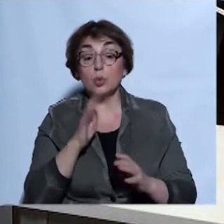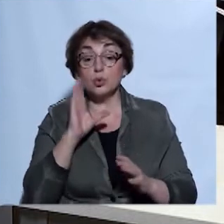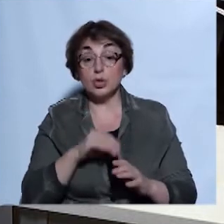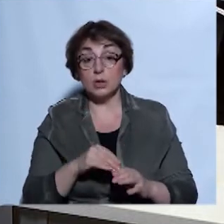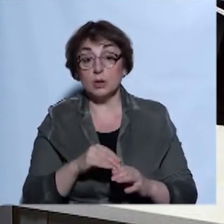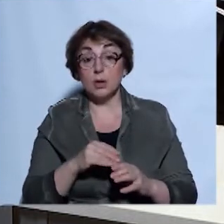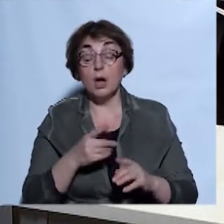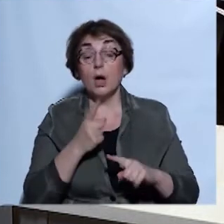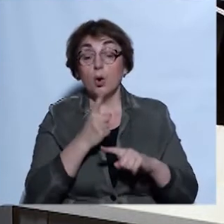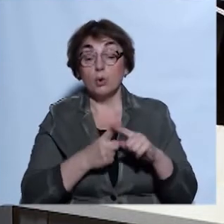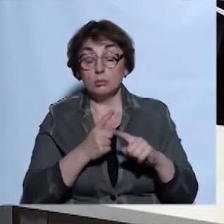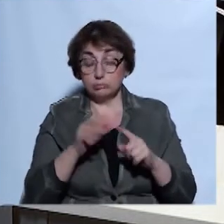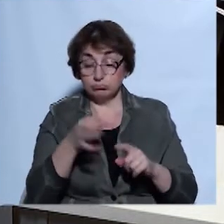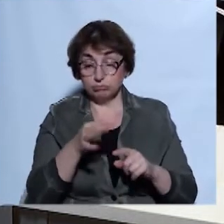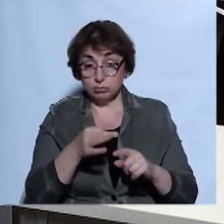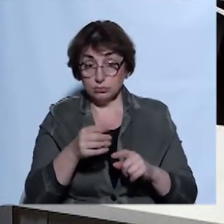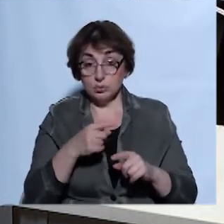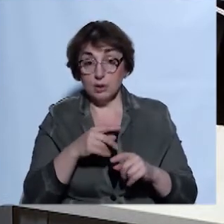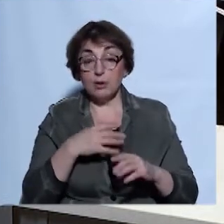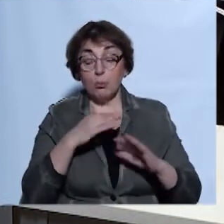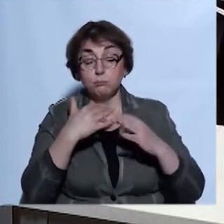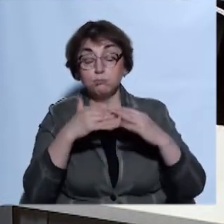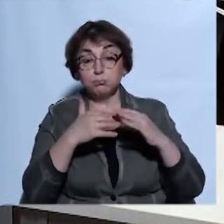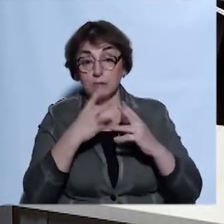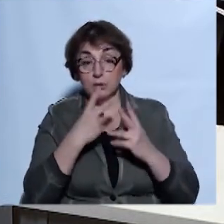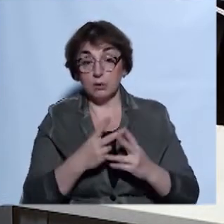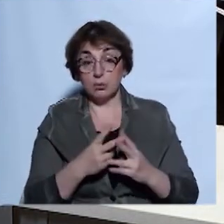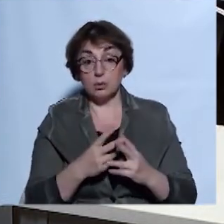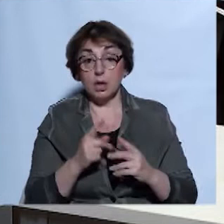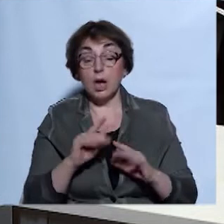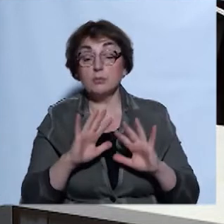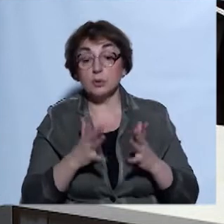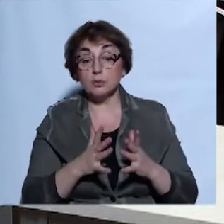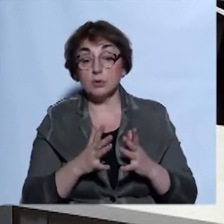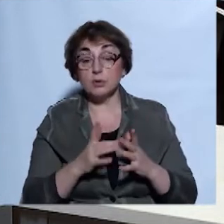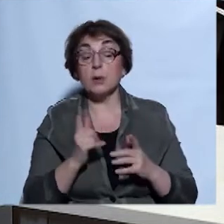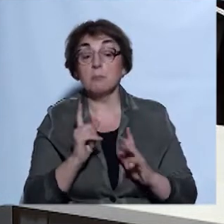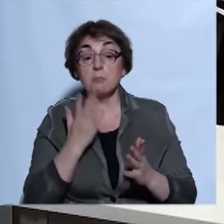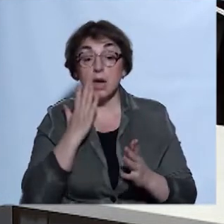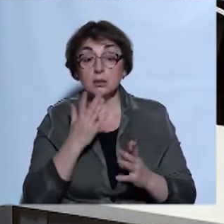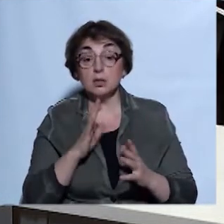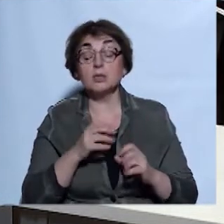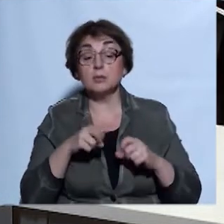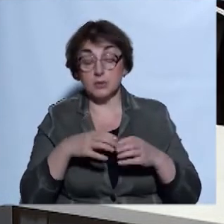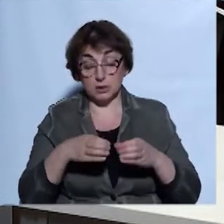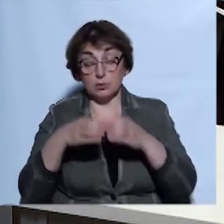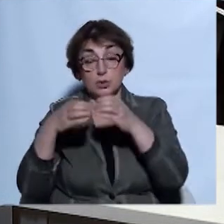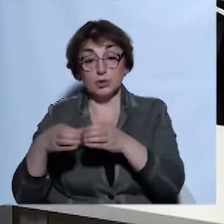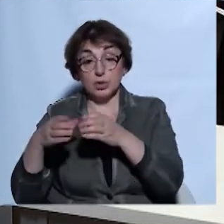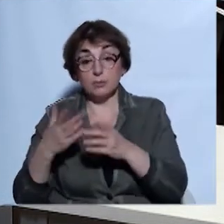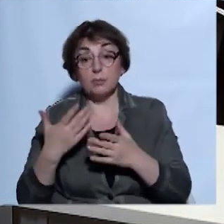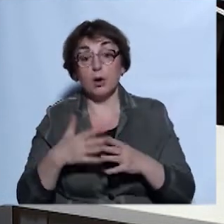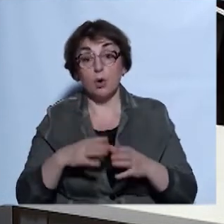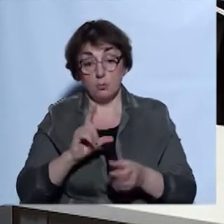შეიძლება ხურდის, ანუ მონეტის საშუალებით ვნახოთ სიბლანტე. ამ შემთხვევაშიც ეს მართალია, ესეთ ქიმიურ ჭიქებშია მოთავსებული, მაგრამ თუ